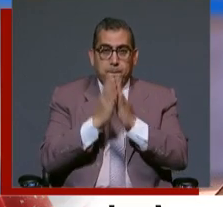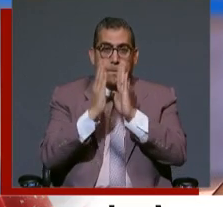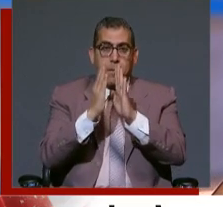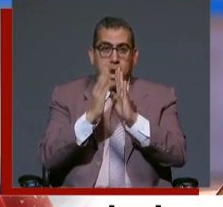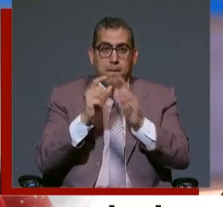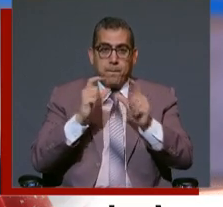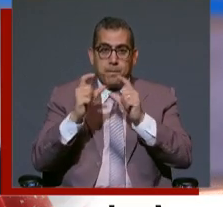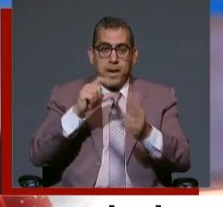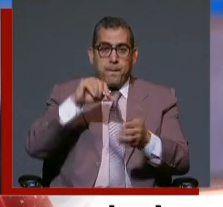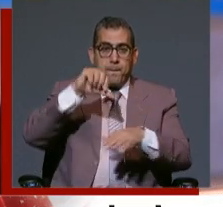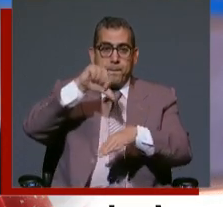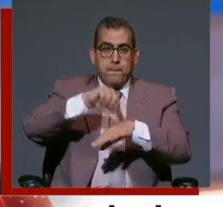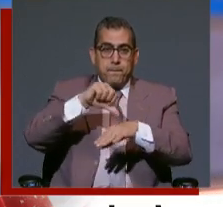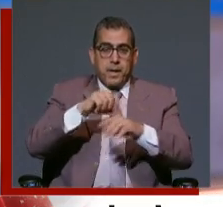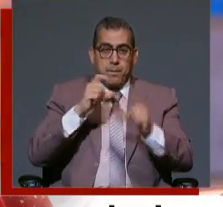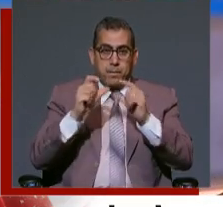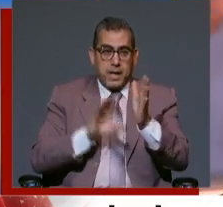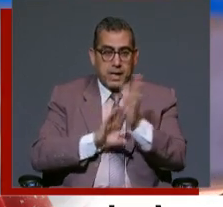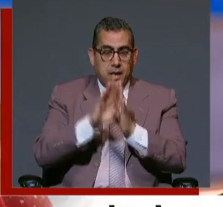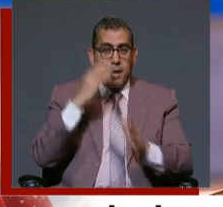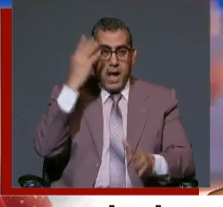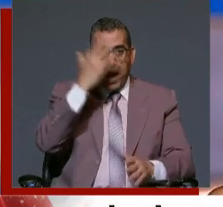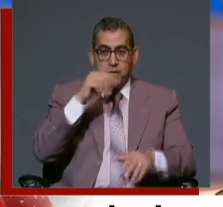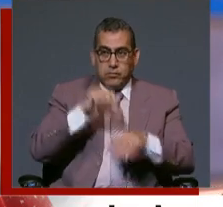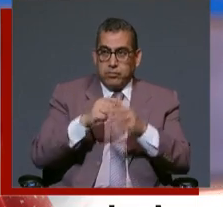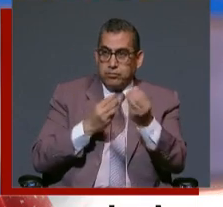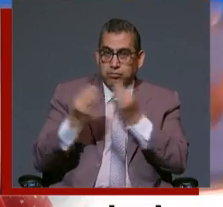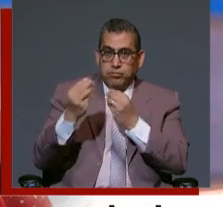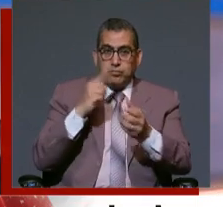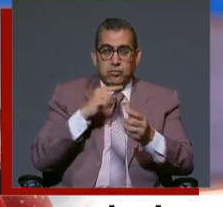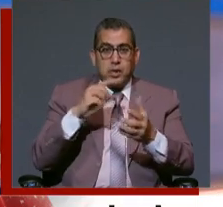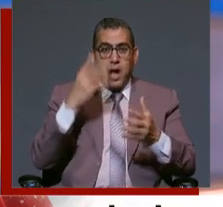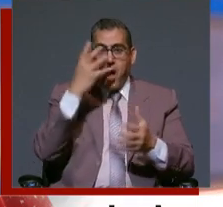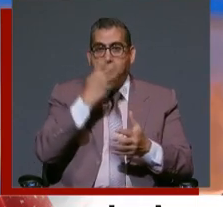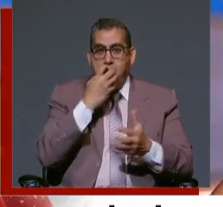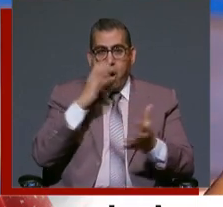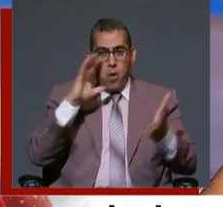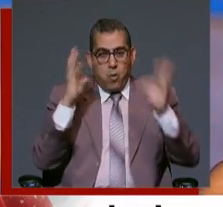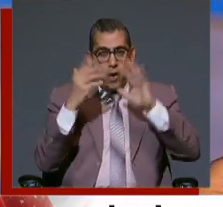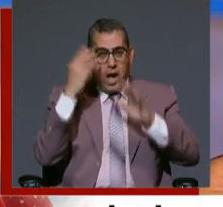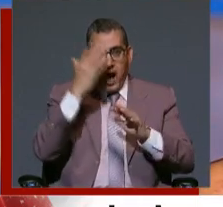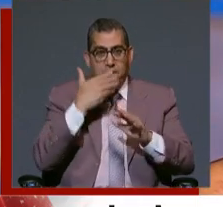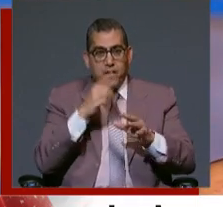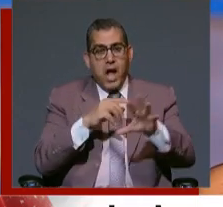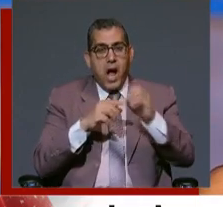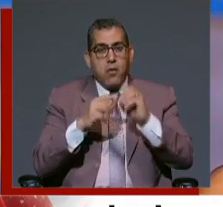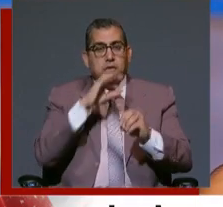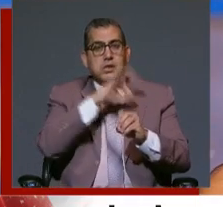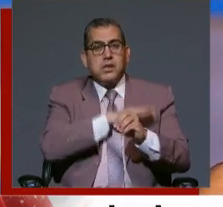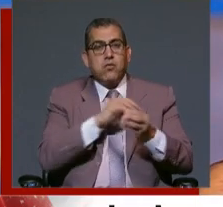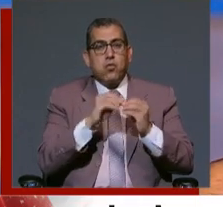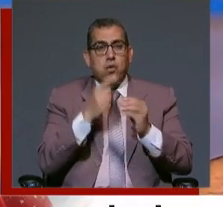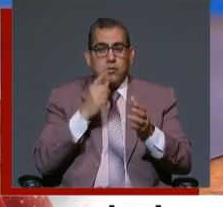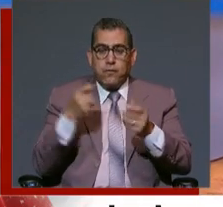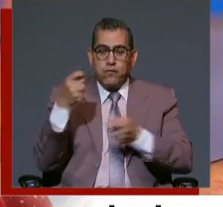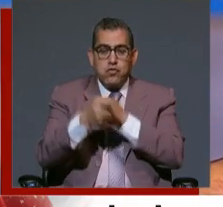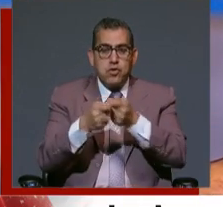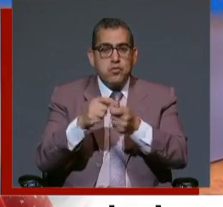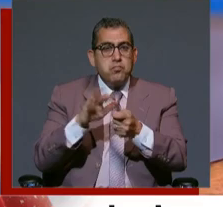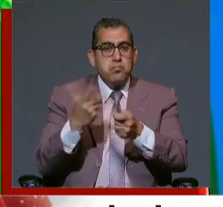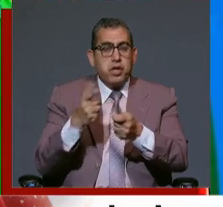البنك المركزي مع بنك التنمية الأفريقي والتكيف في أفريقيا وما هي الاحتياجات وإيه مصادر التمويل. فأعتقد